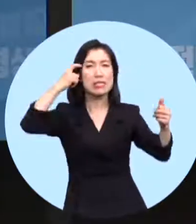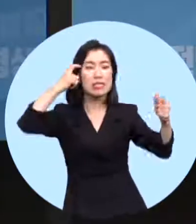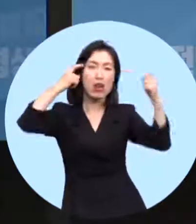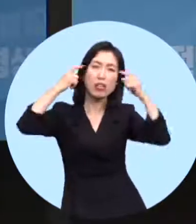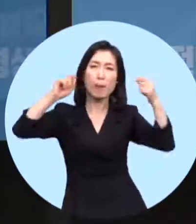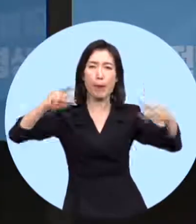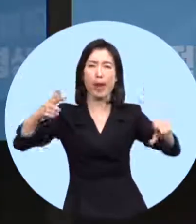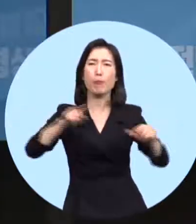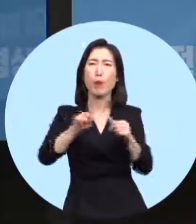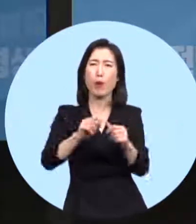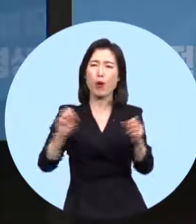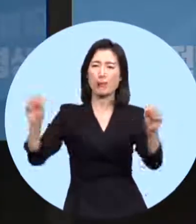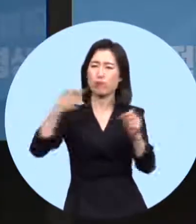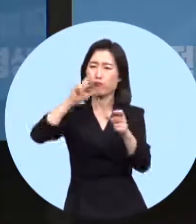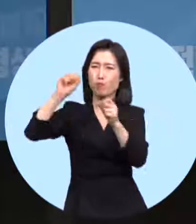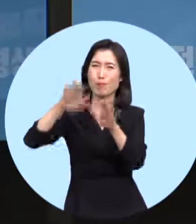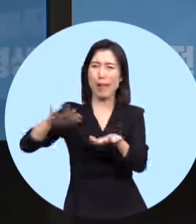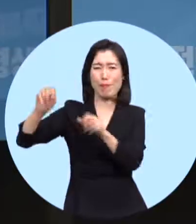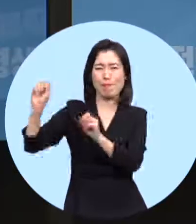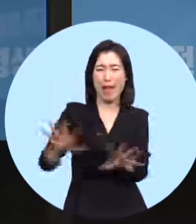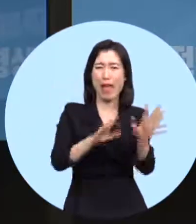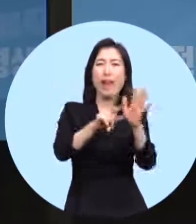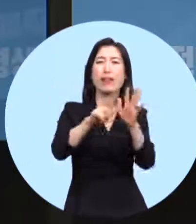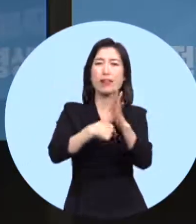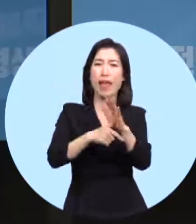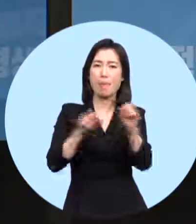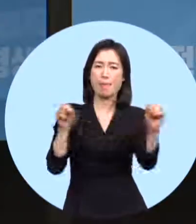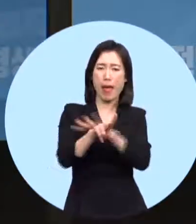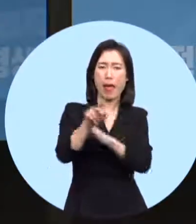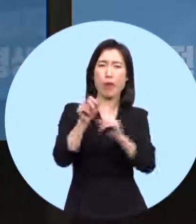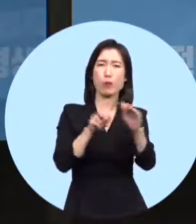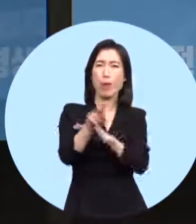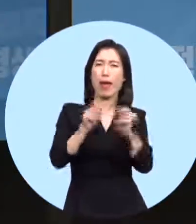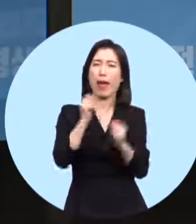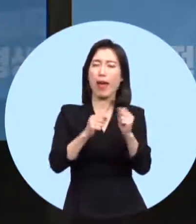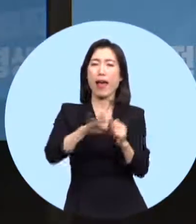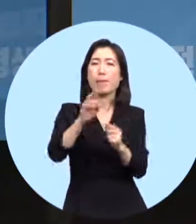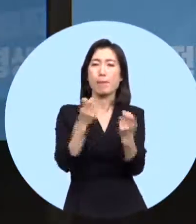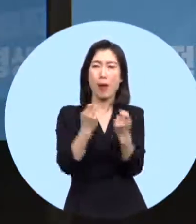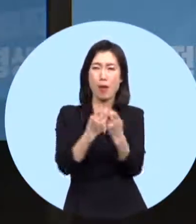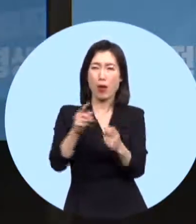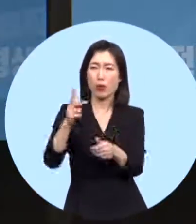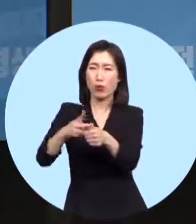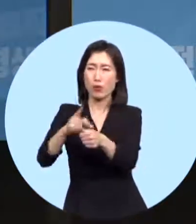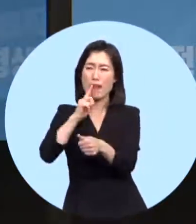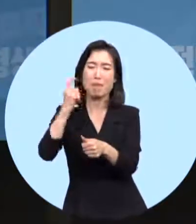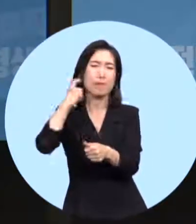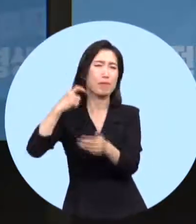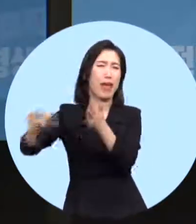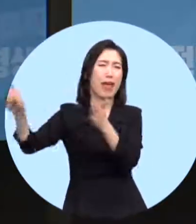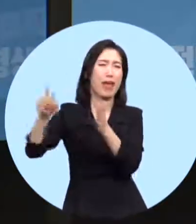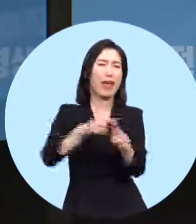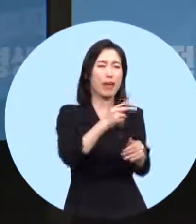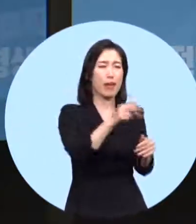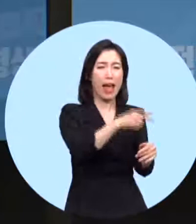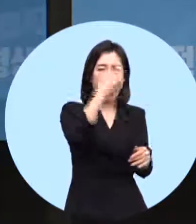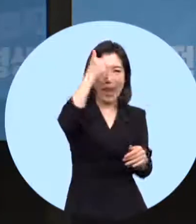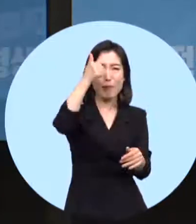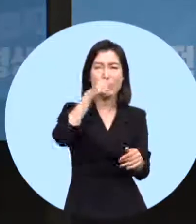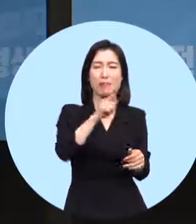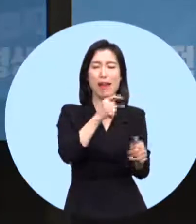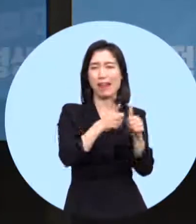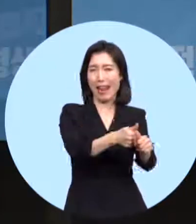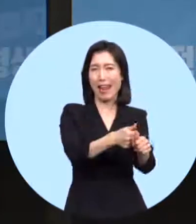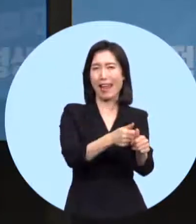좀 상충됐대요. 대피하는 게 빨리 가야 되는 그 길이. 근데 이 오래된 어르신의 지혜를 선택을 했습니다.